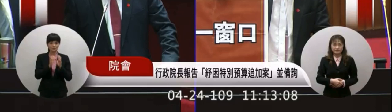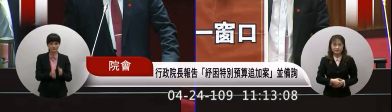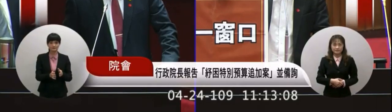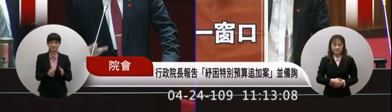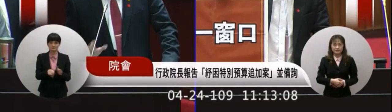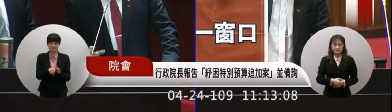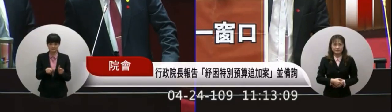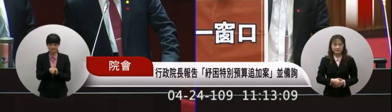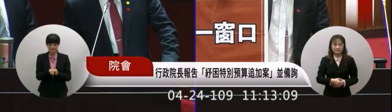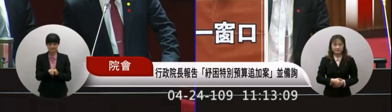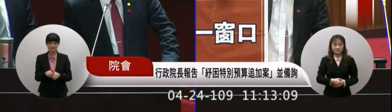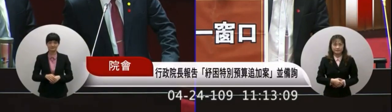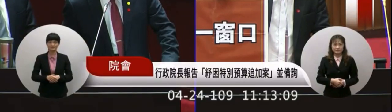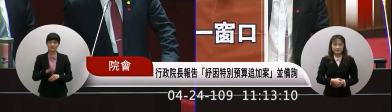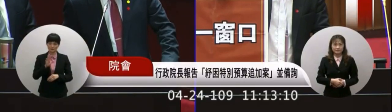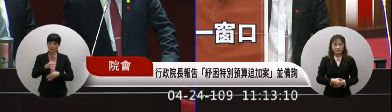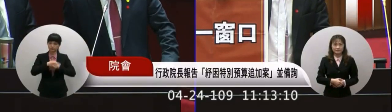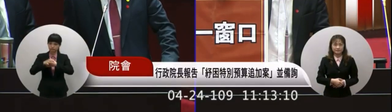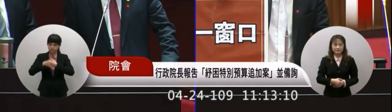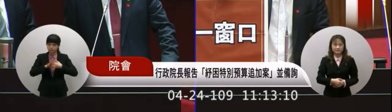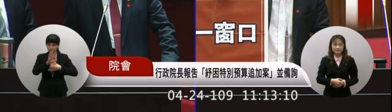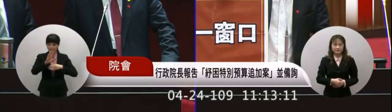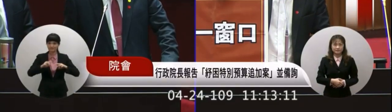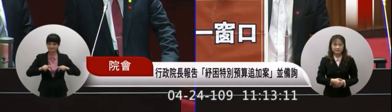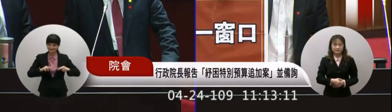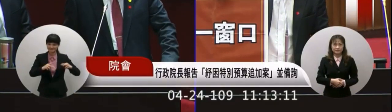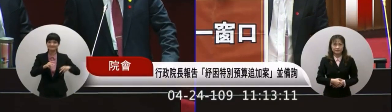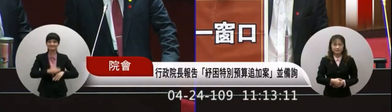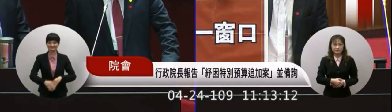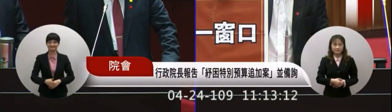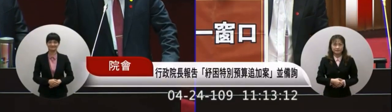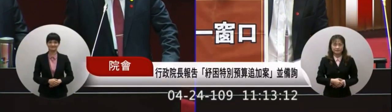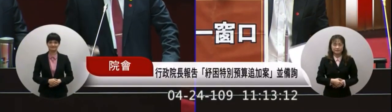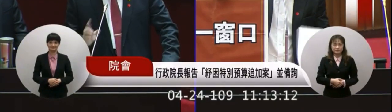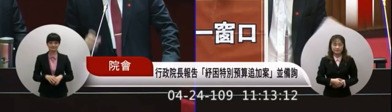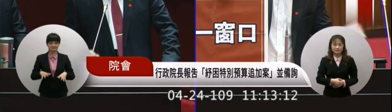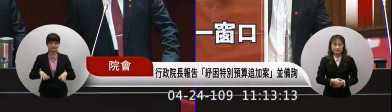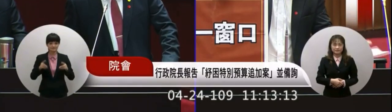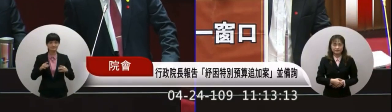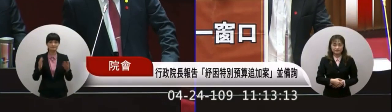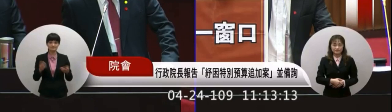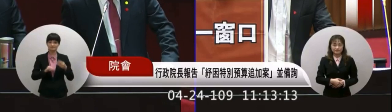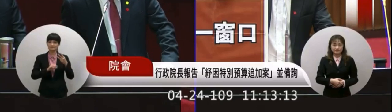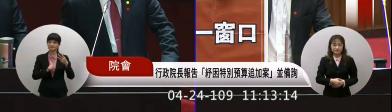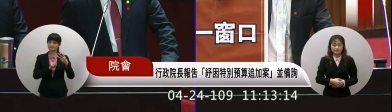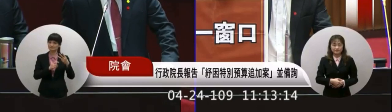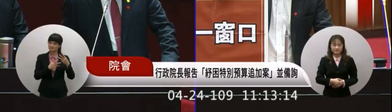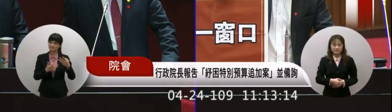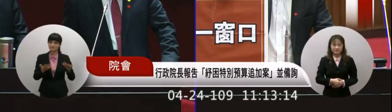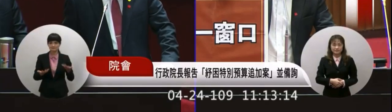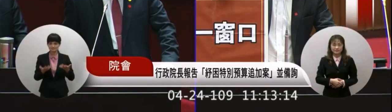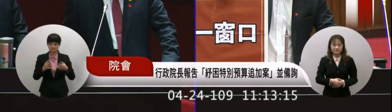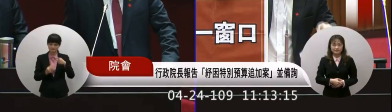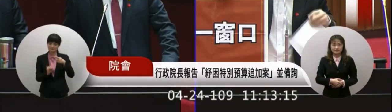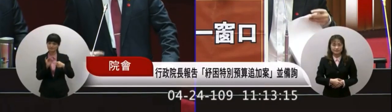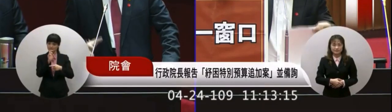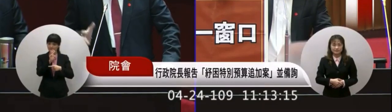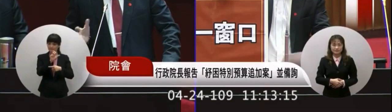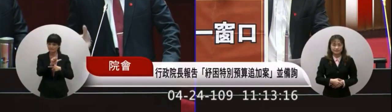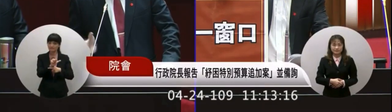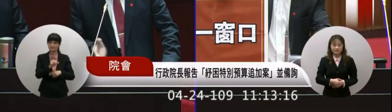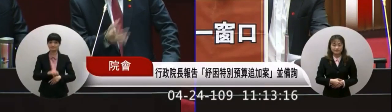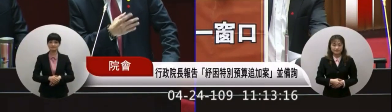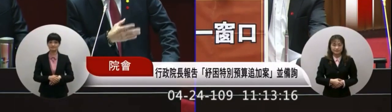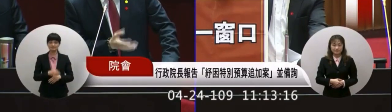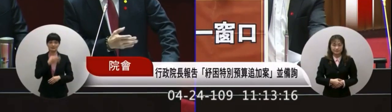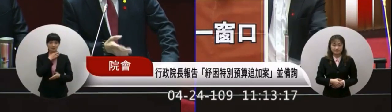个，讲有改善的空间。迄阵打开始是差不多伫3月至七才有95%哦，但是到4月七六